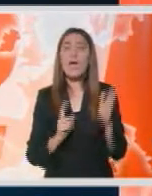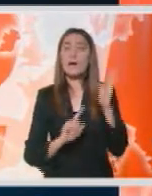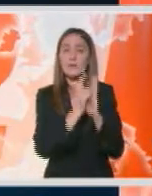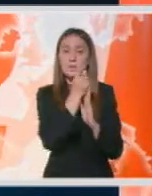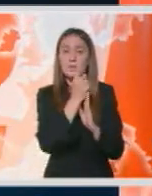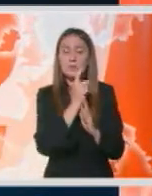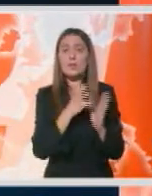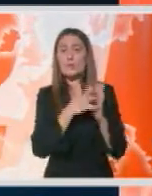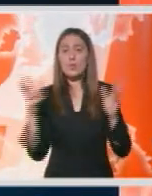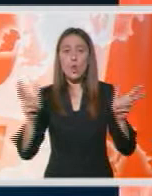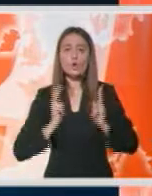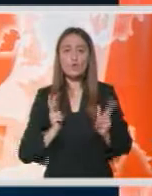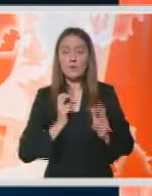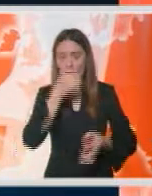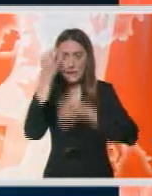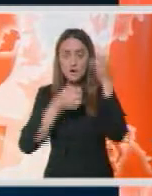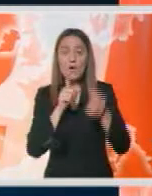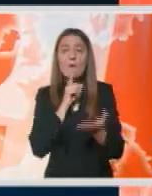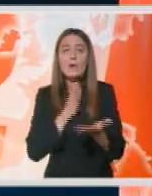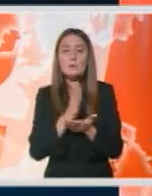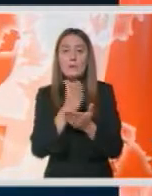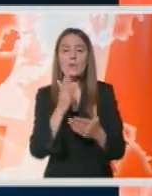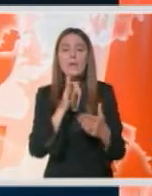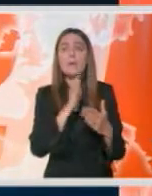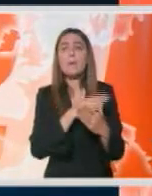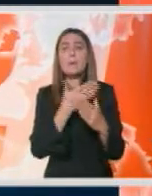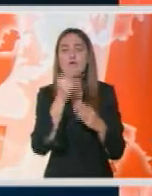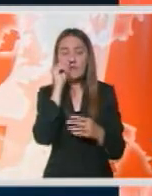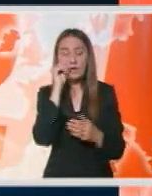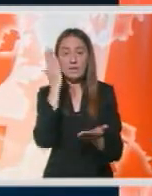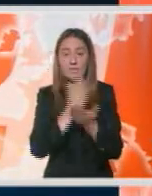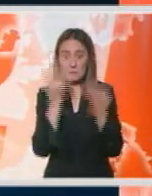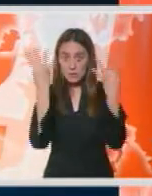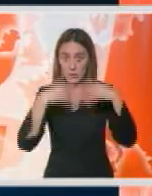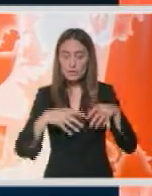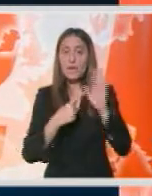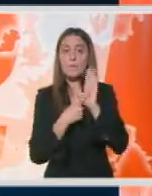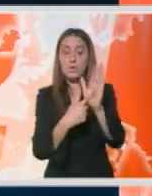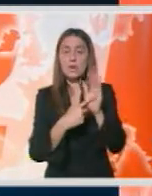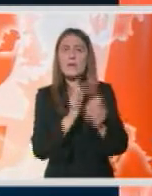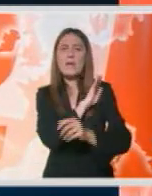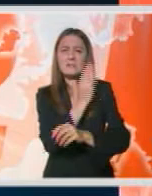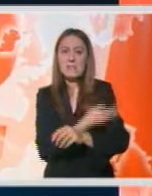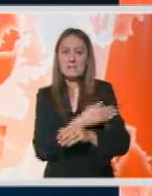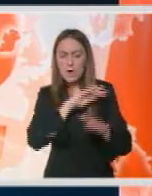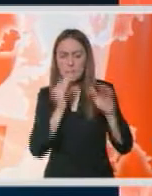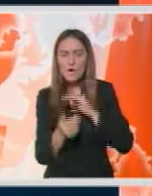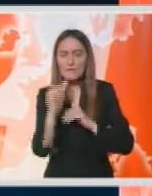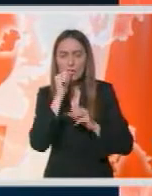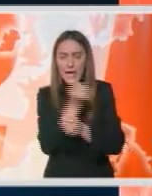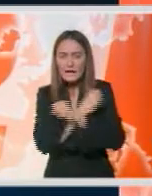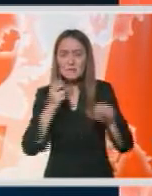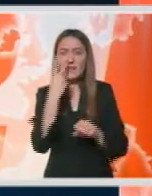Rezultati dugo očekivane istrage koju je sproveo međunarodni tim stručnjaka pokazuju da je snažna podvodna eksplozija koja